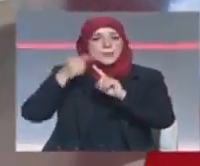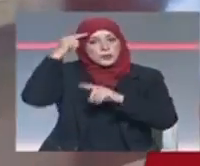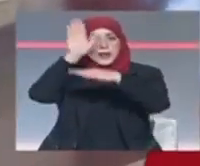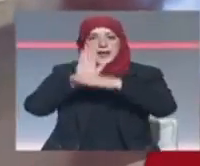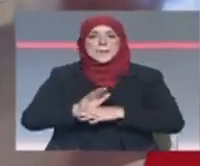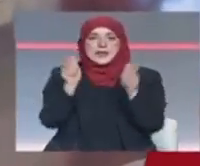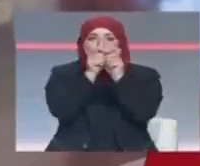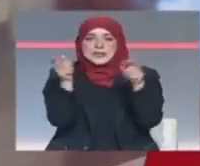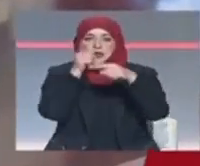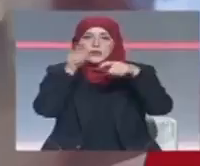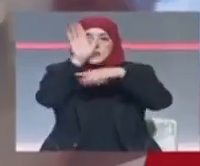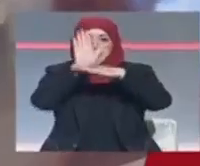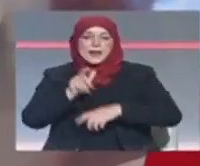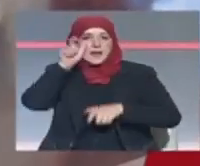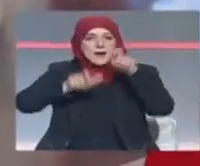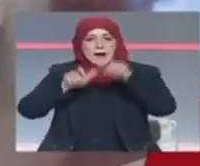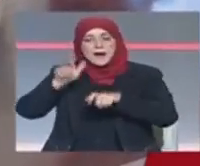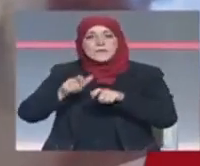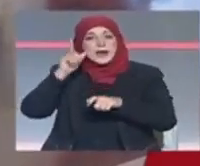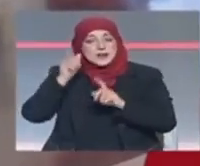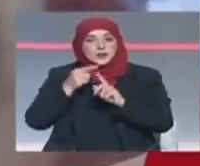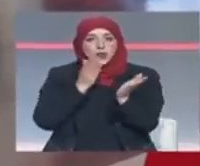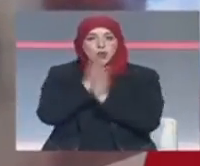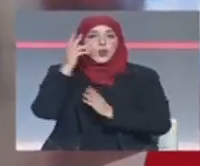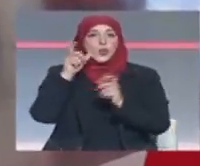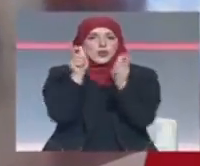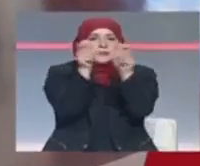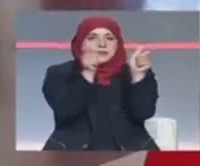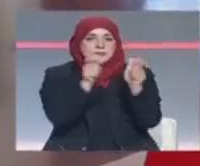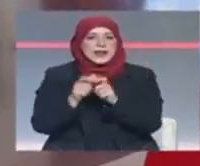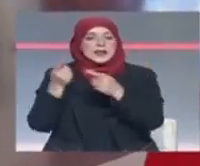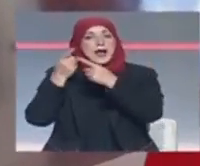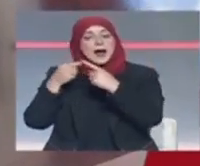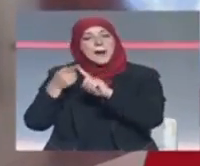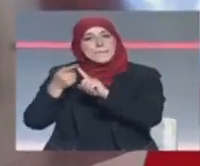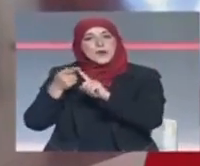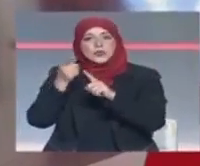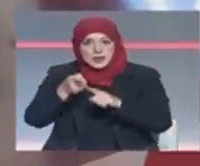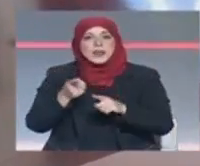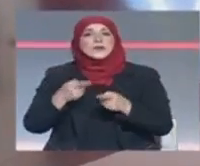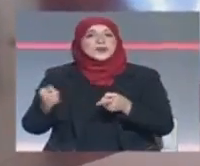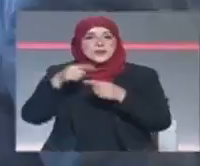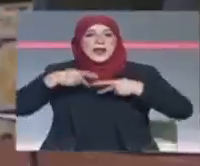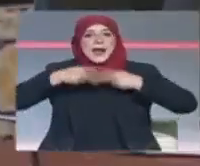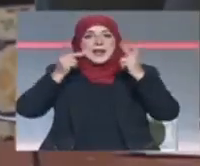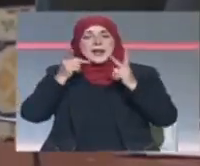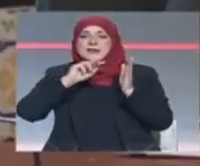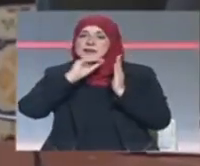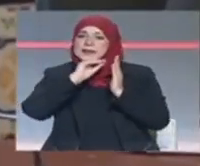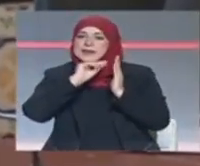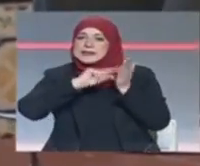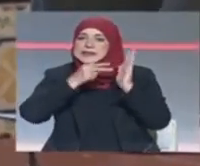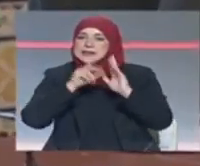مع الاخذ بعين الاعتبار حقوق القطاع والتشاور مع المهنيين هذا وسيتم الاعلان عن تفاصيل الاستراتيجيه